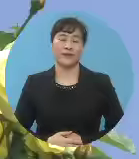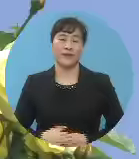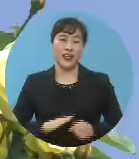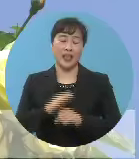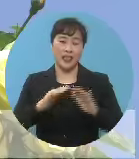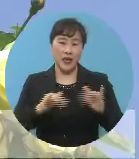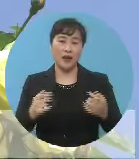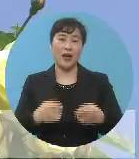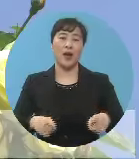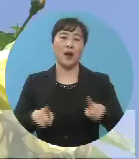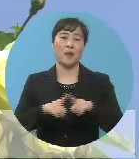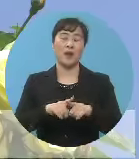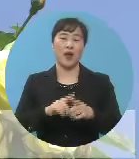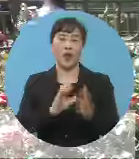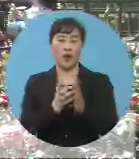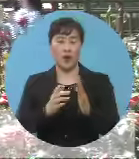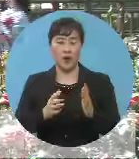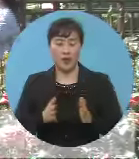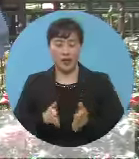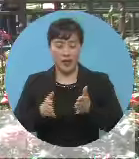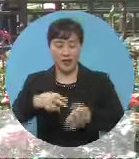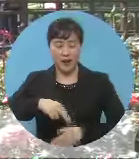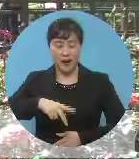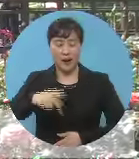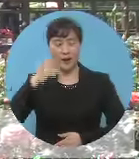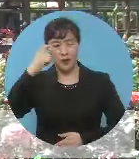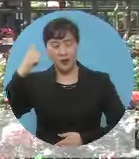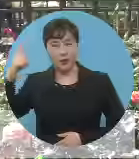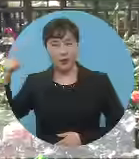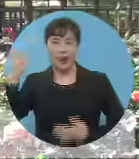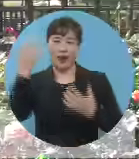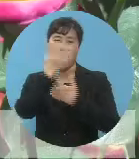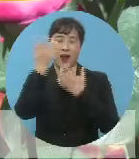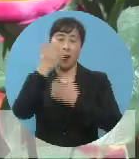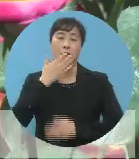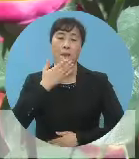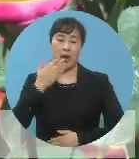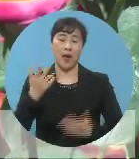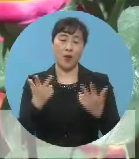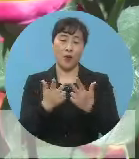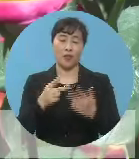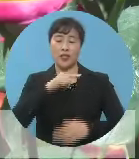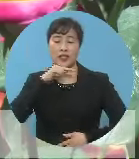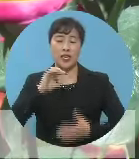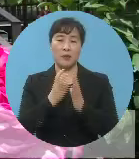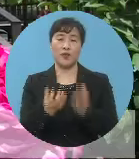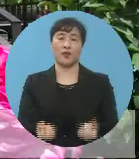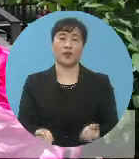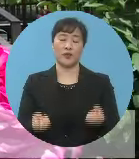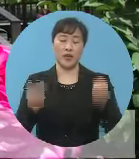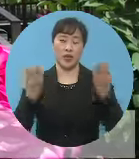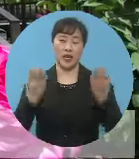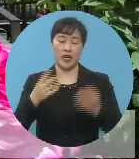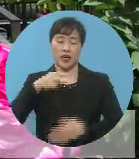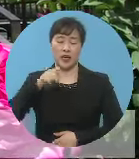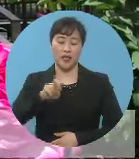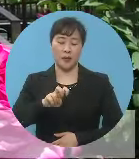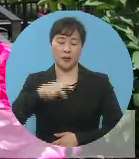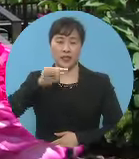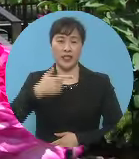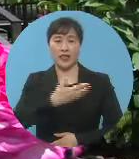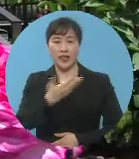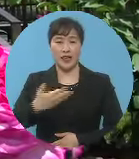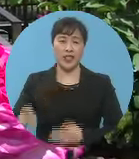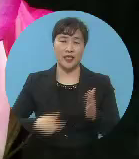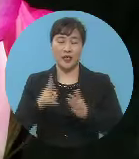사랑하는 사람과 함께 꽃길을 거닐며 추억의 향기에 흠뻑 취해볼 수 있는 곡성 장미축제가 섬진강 기차마을에서